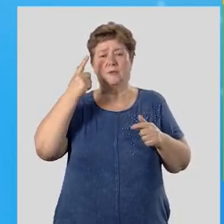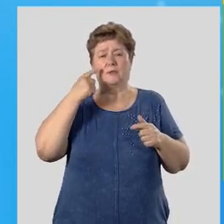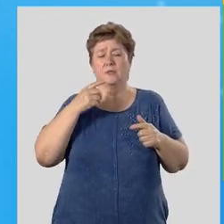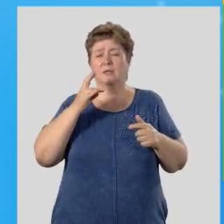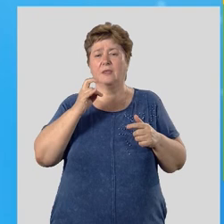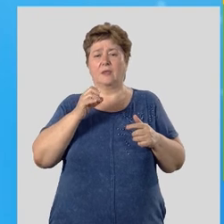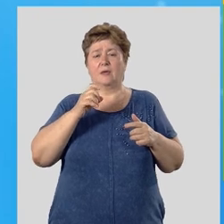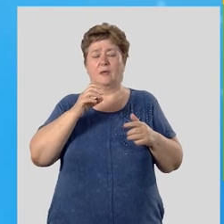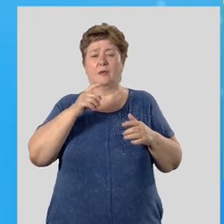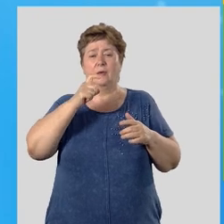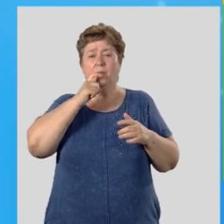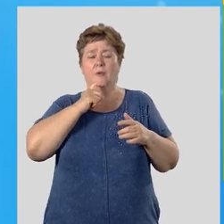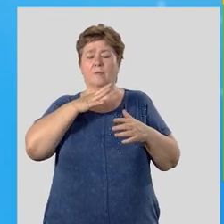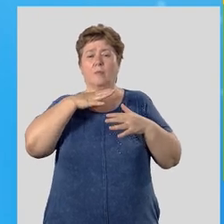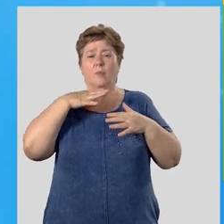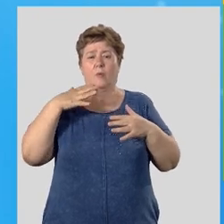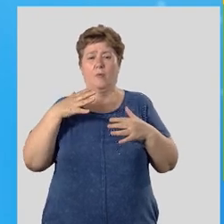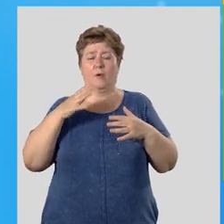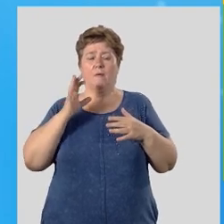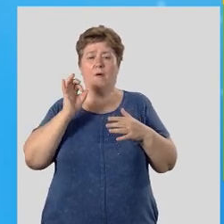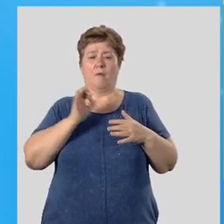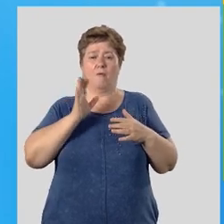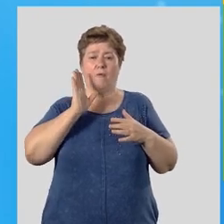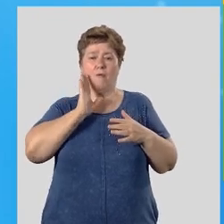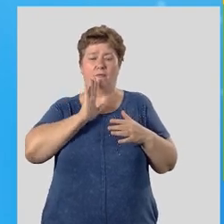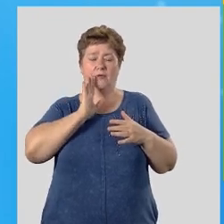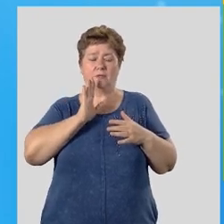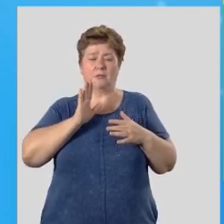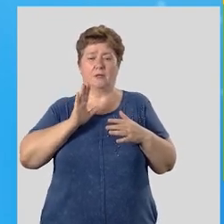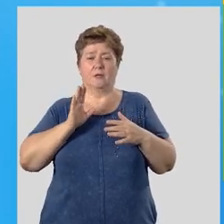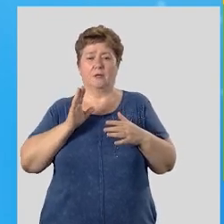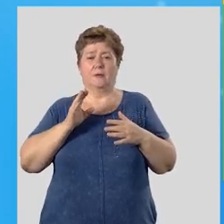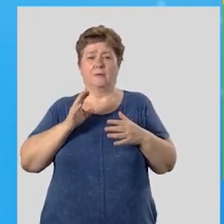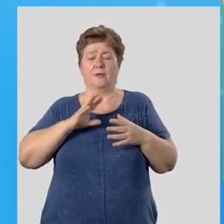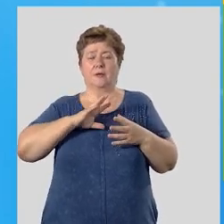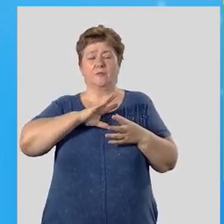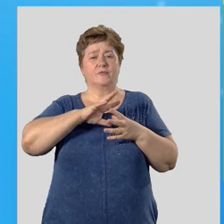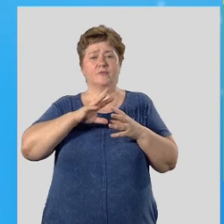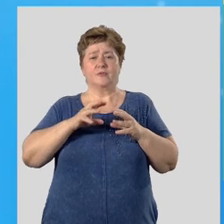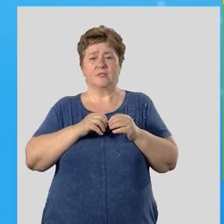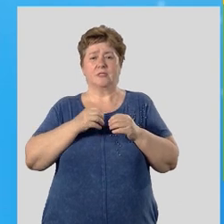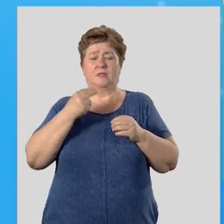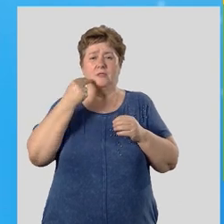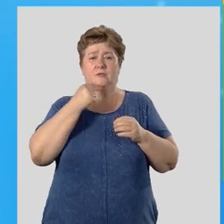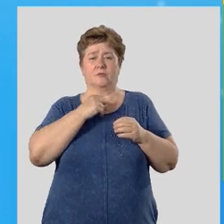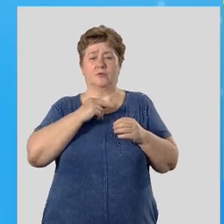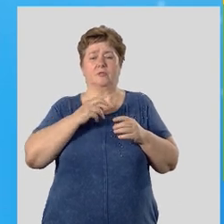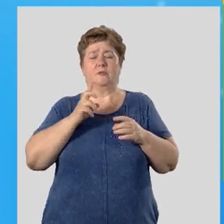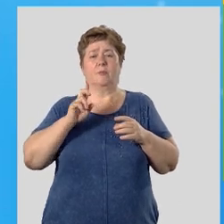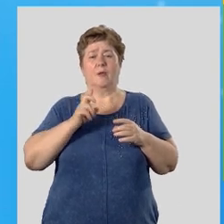не всеми сведениями о воде. Таким образом, все свойства